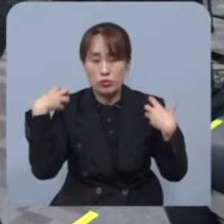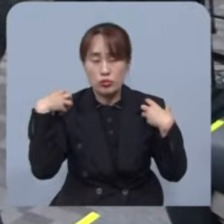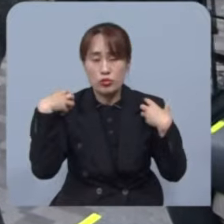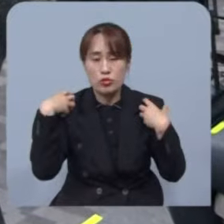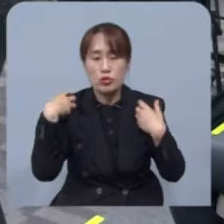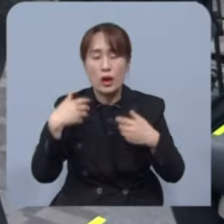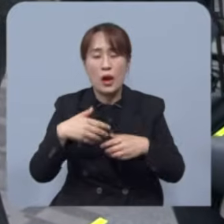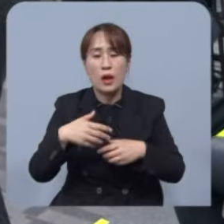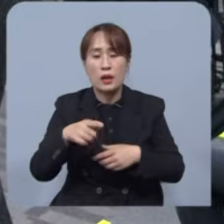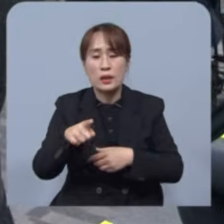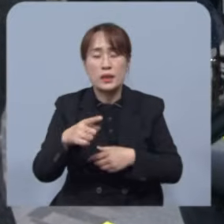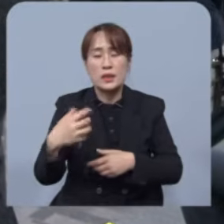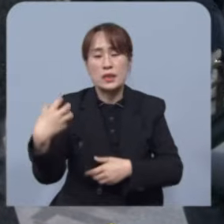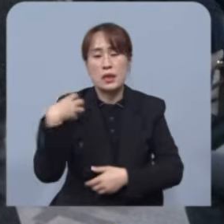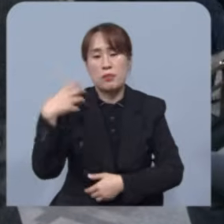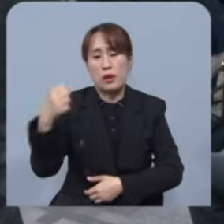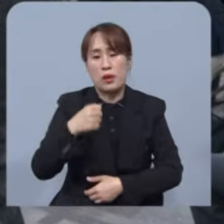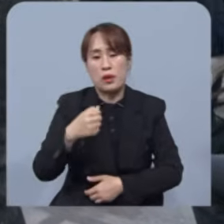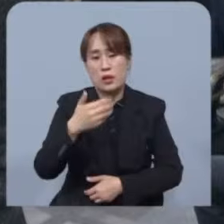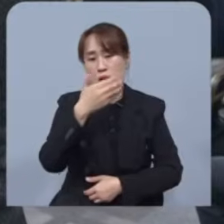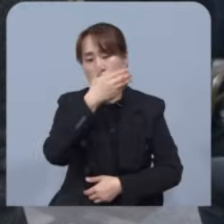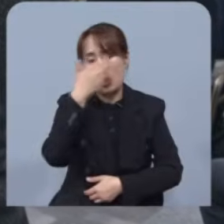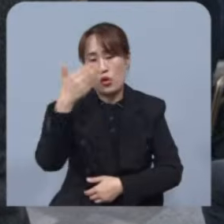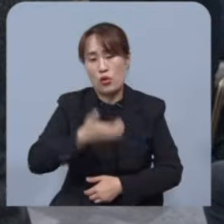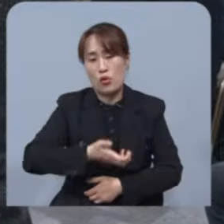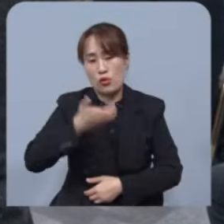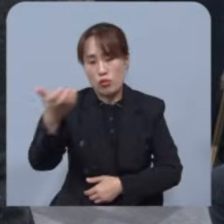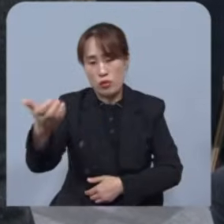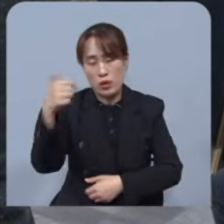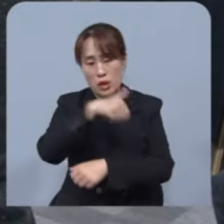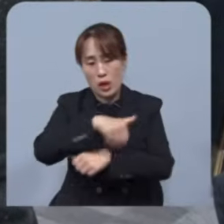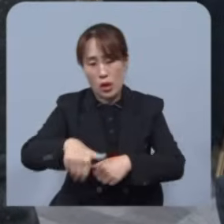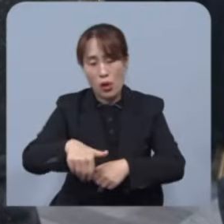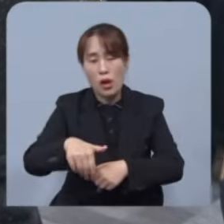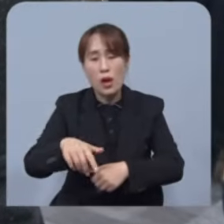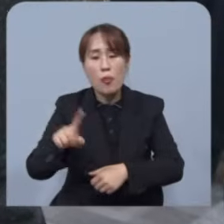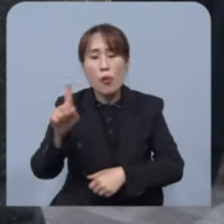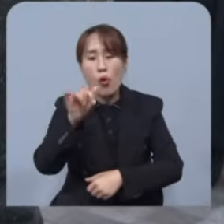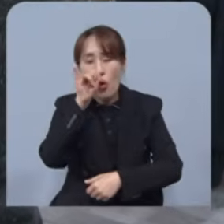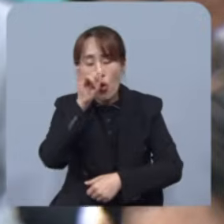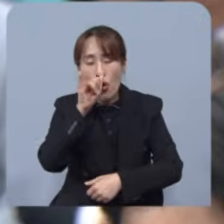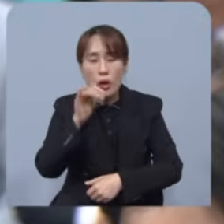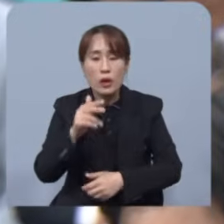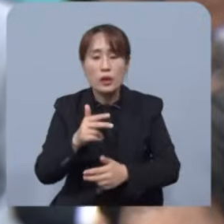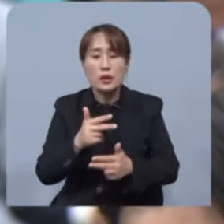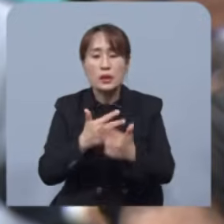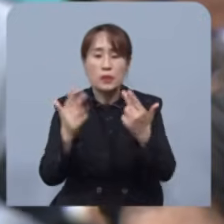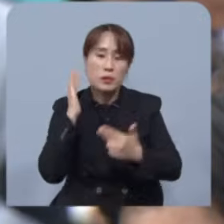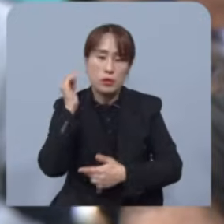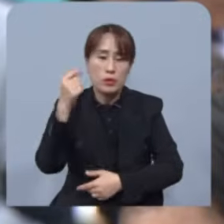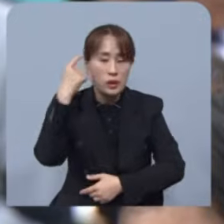차원에서 지방 청년 유출에 어떤 구상과 계획을 세우고 계신지도 대통령님의 생각을